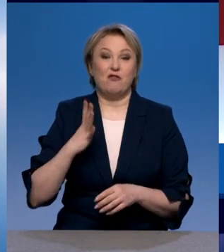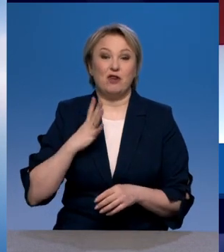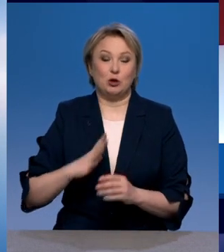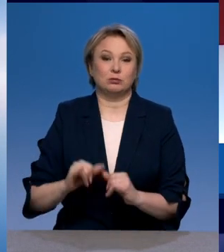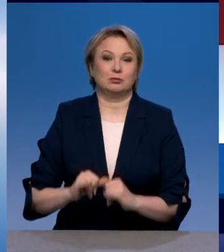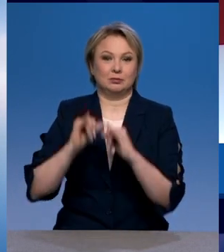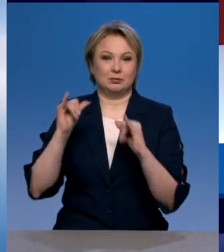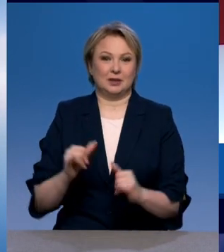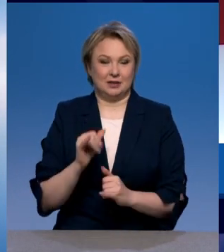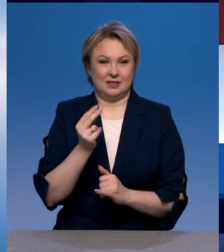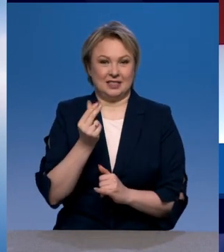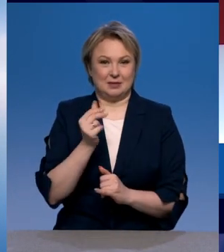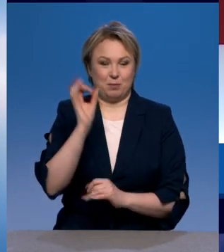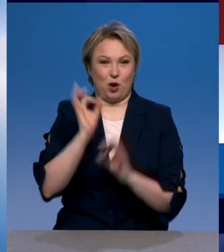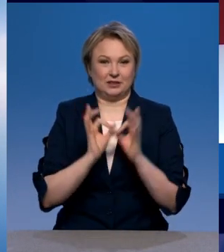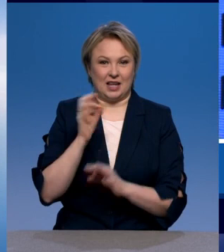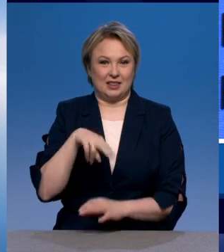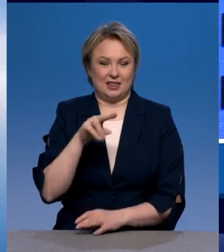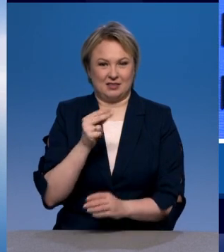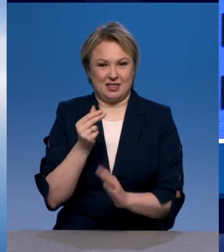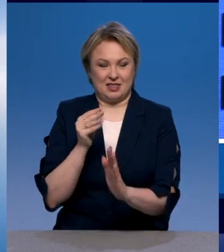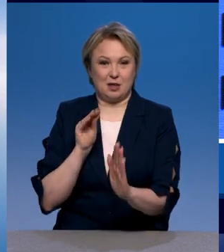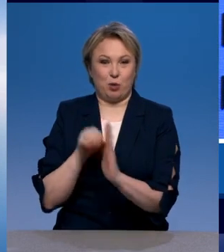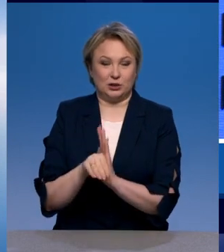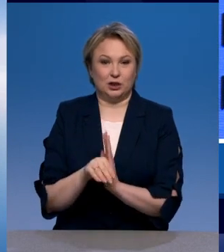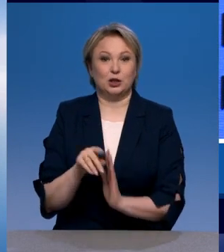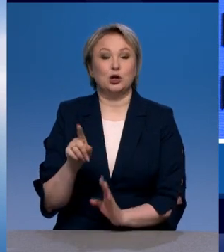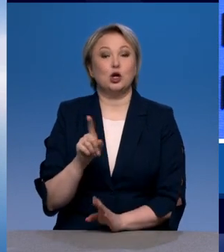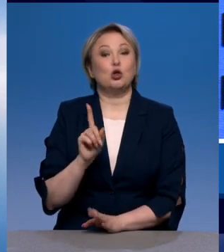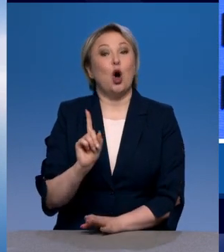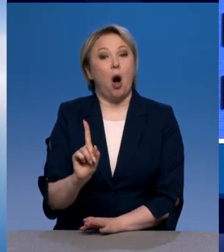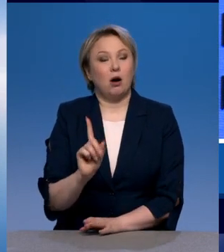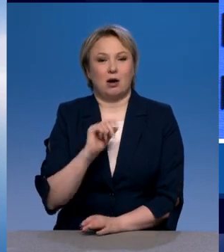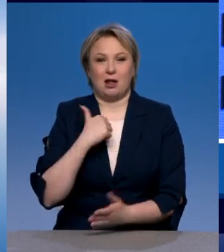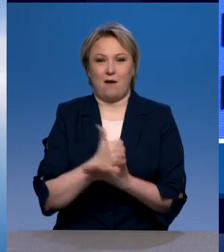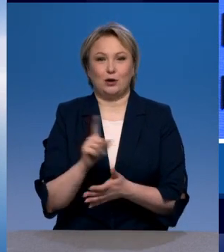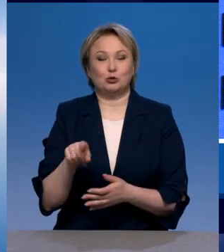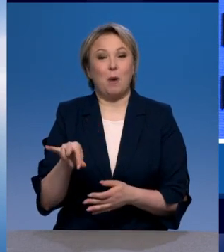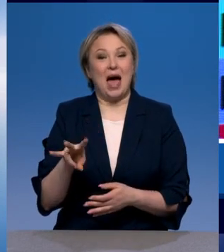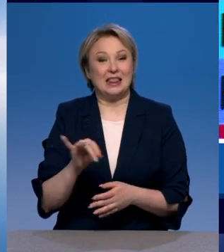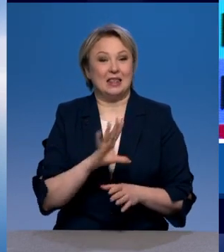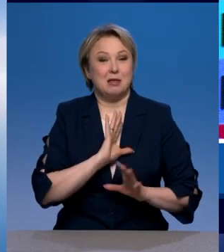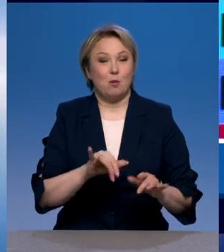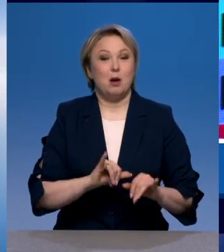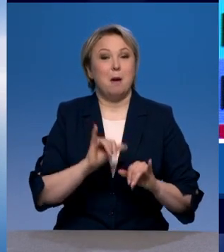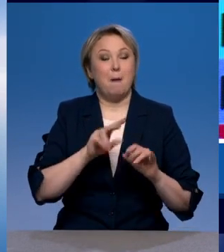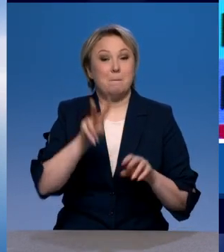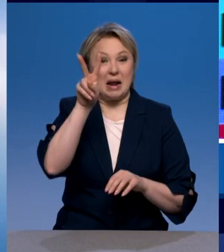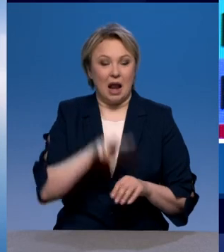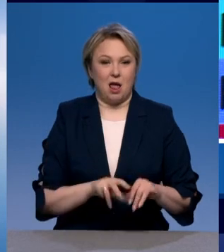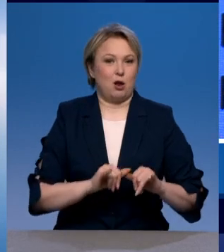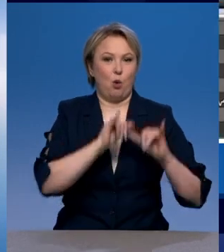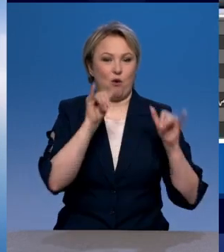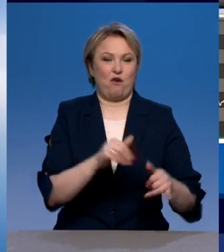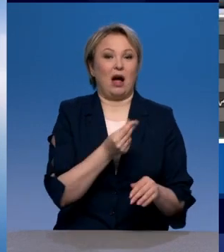депозитам. Главное, чтобы это не было для них соблазном повышать ставки и по кредитам заодно. Вот. И здесь другая